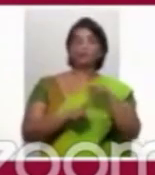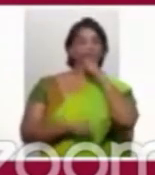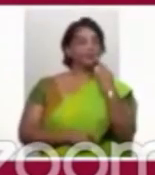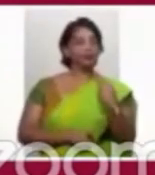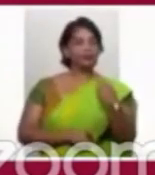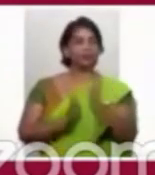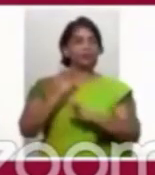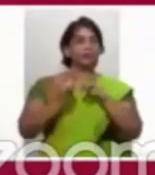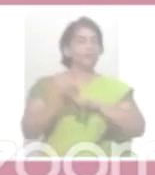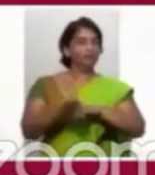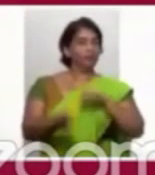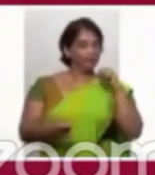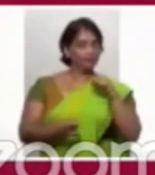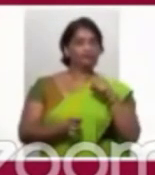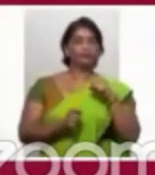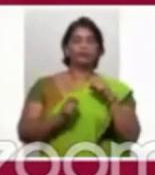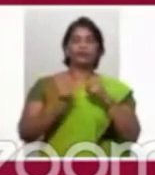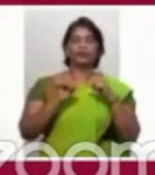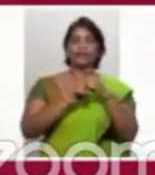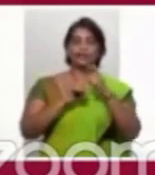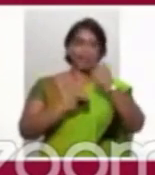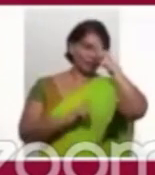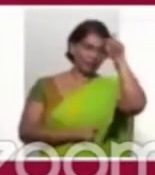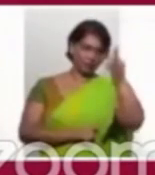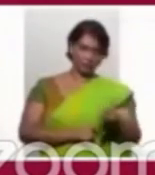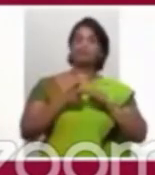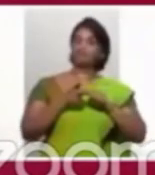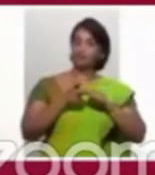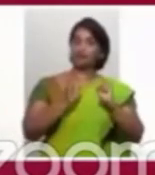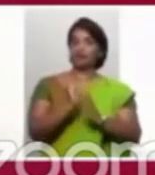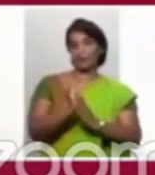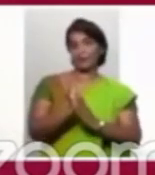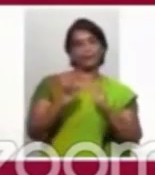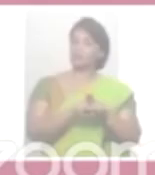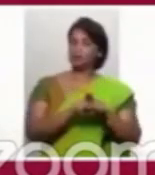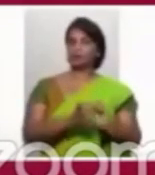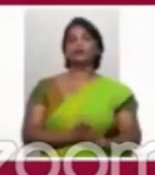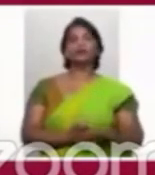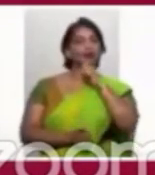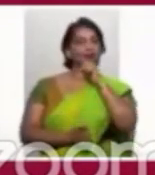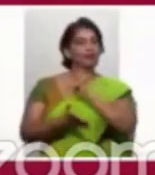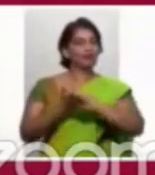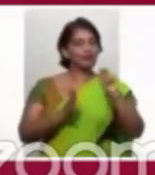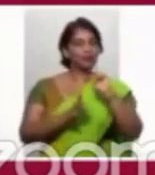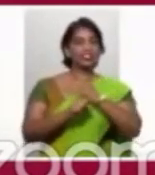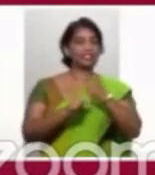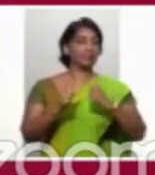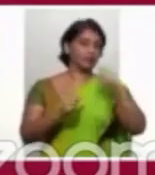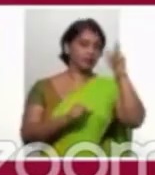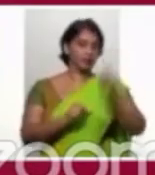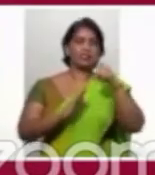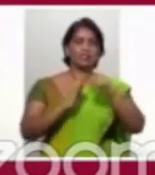විශ්‍රාමික අමාත්‍යංශ ලේකම් ඩී දිසානායක මහතා එහි කමිටු සාමාජිකයෙක් වෙනවා. විශ්‍රාමික දිස්ත්‍රික් ලේකම්